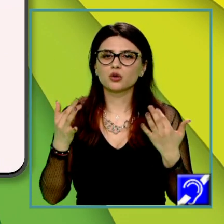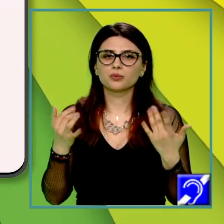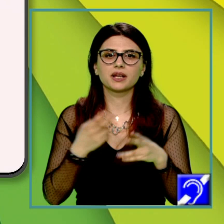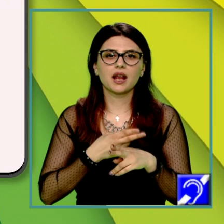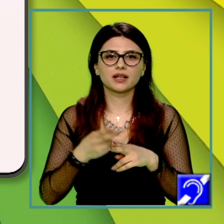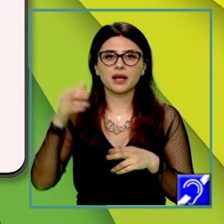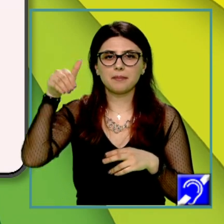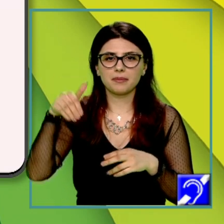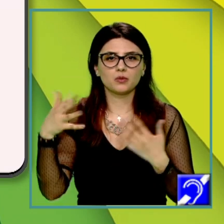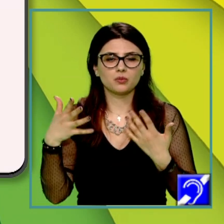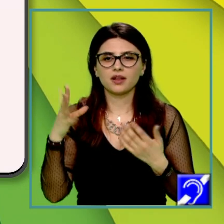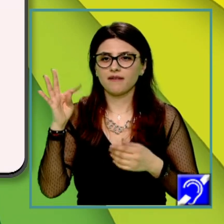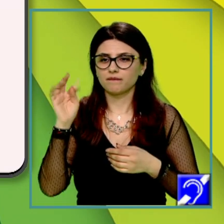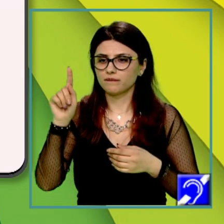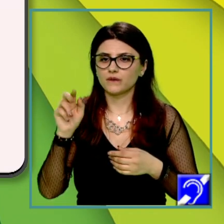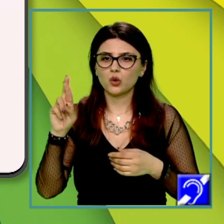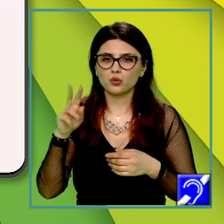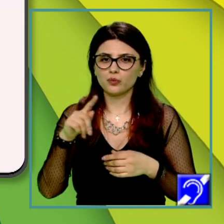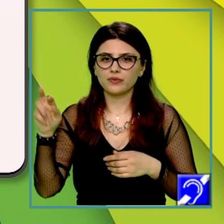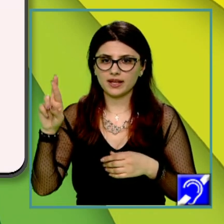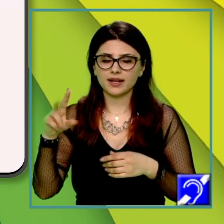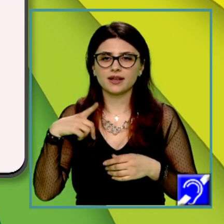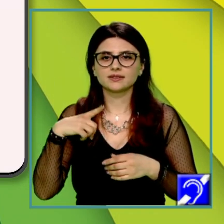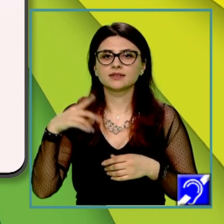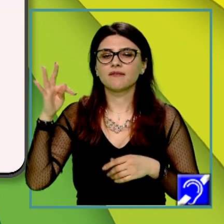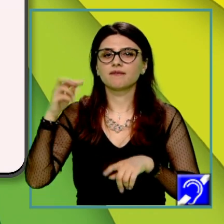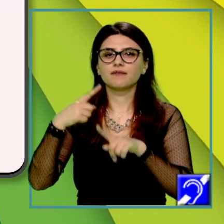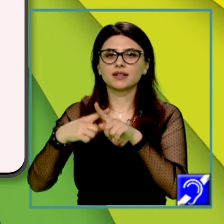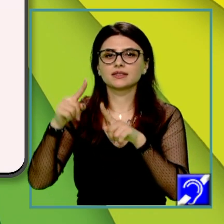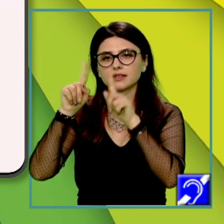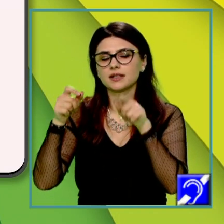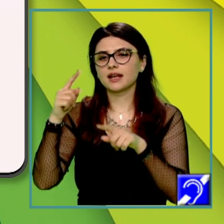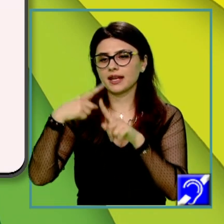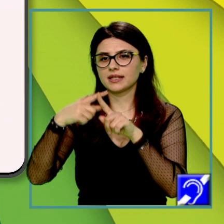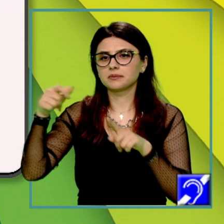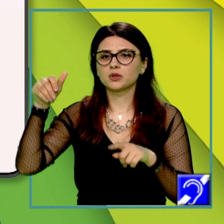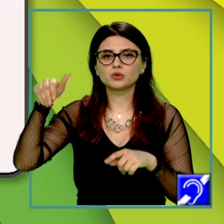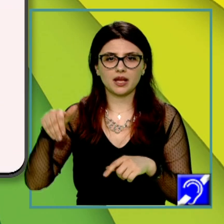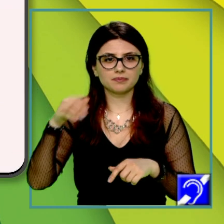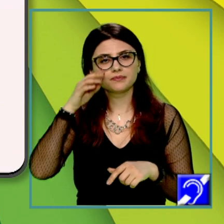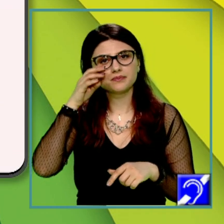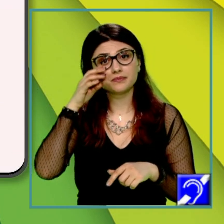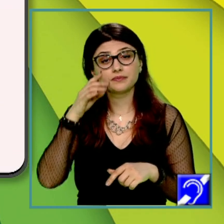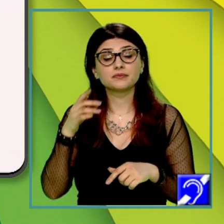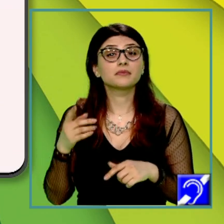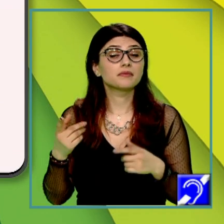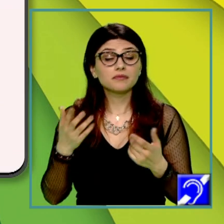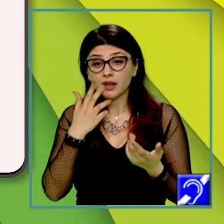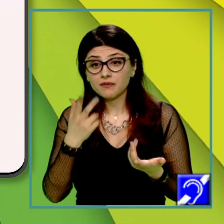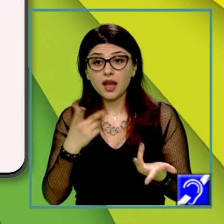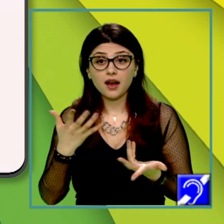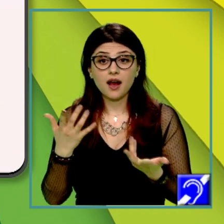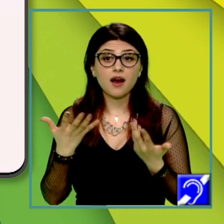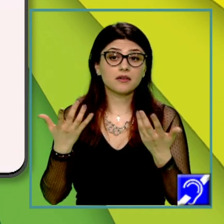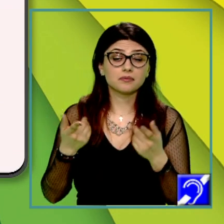n mic pentru care funcția f definită pe r cu valori in r f de x egal cu x minus y m verifică